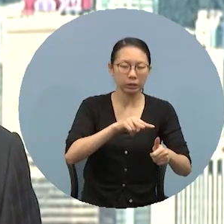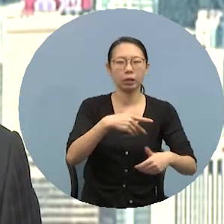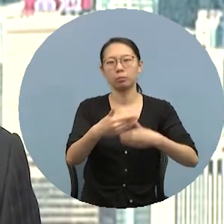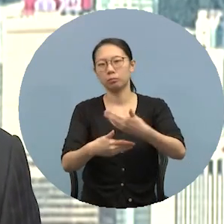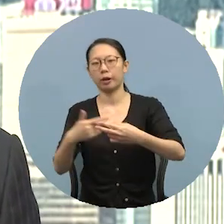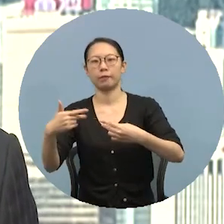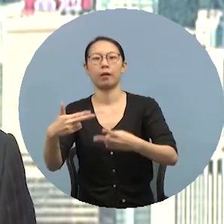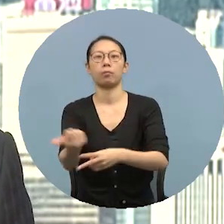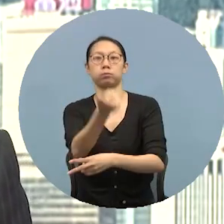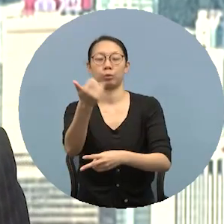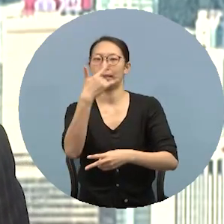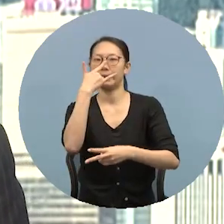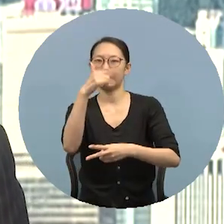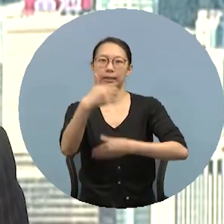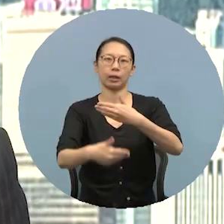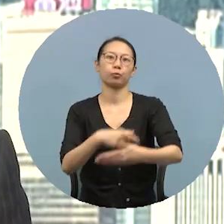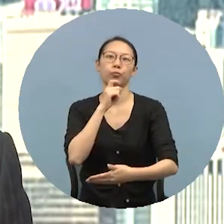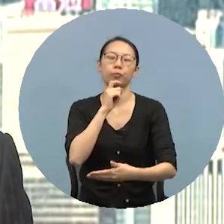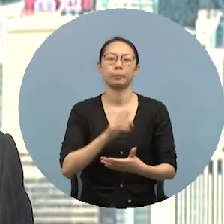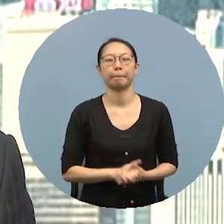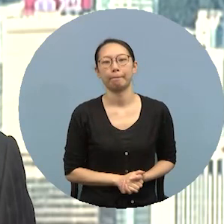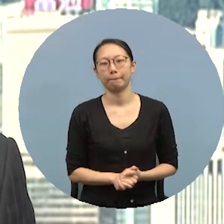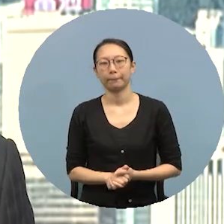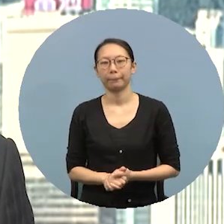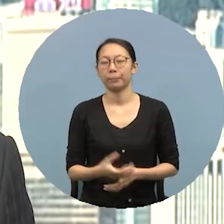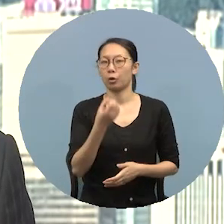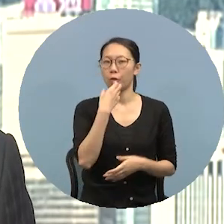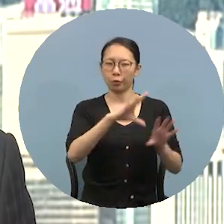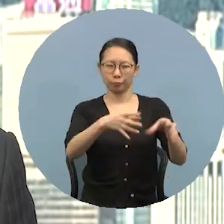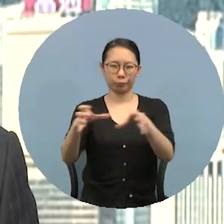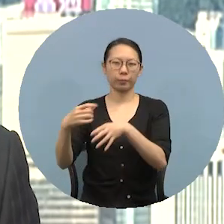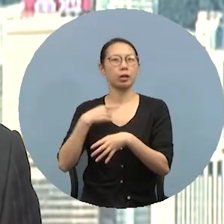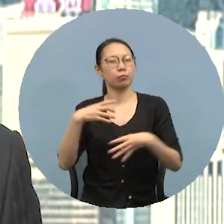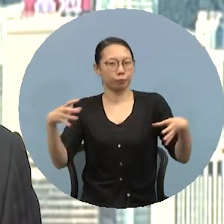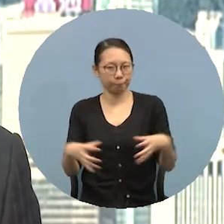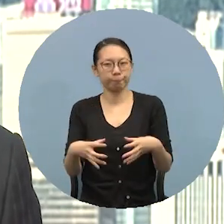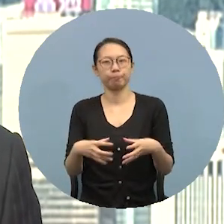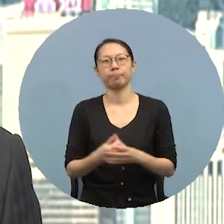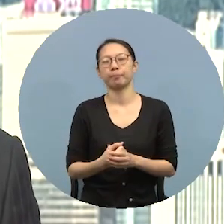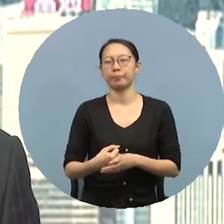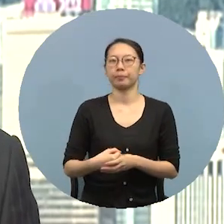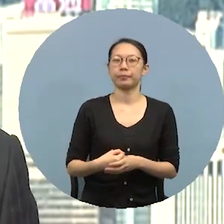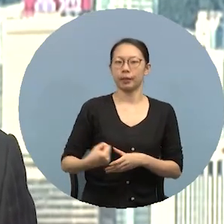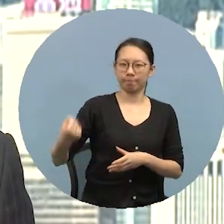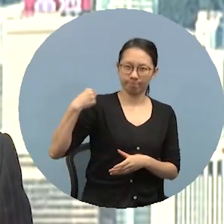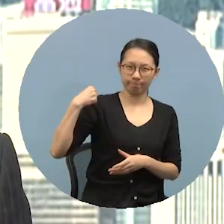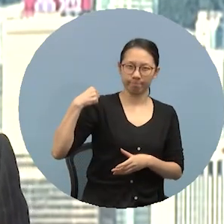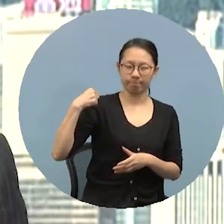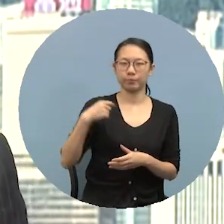的新階段，香港各界要有團結奮鬥的新作